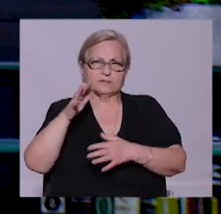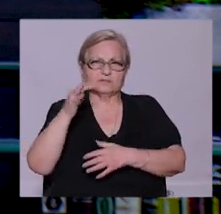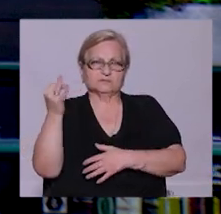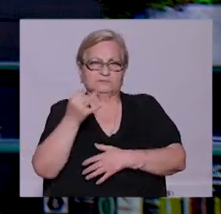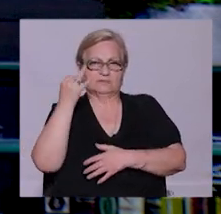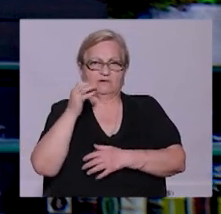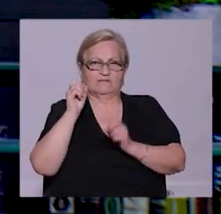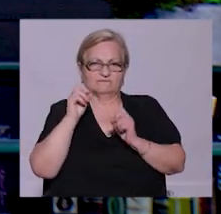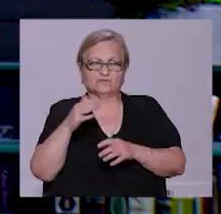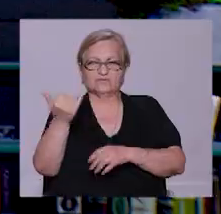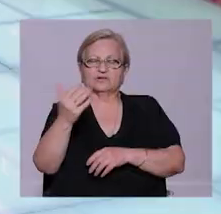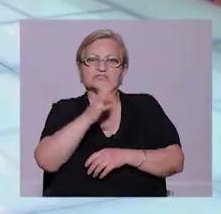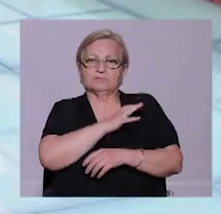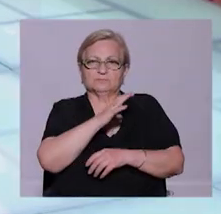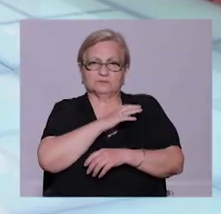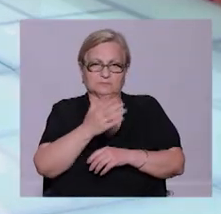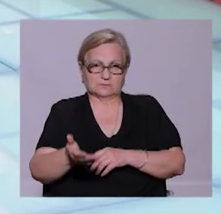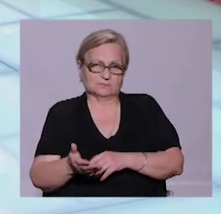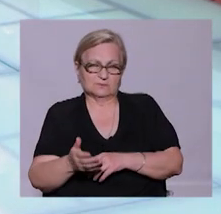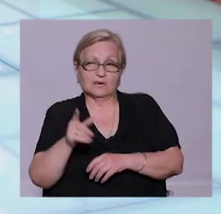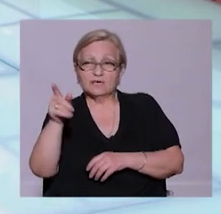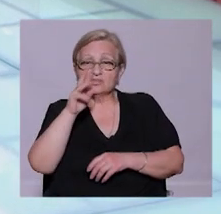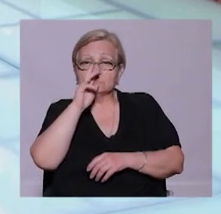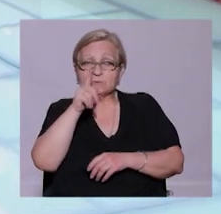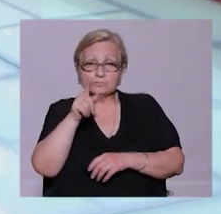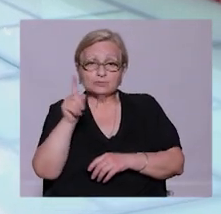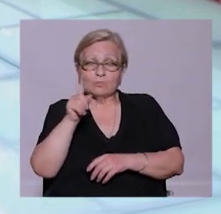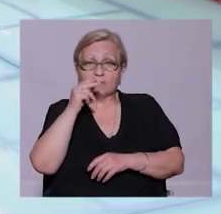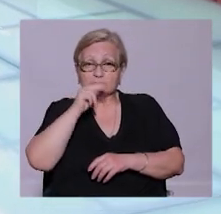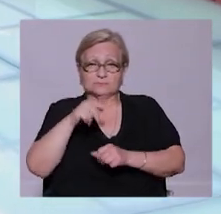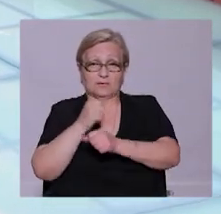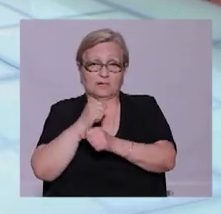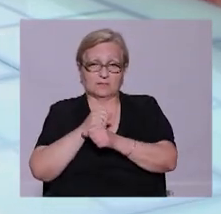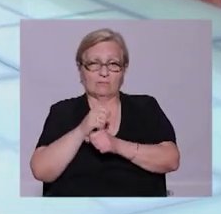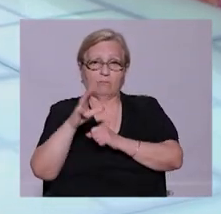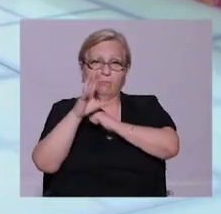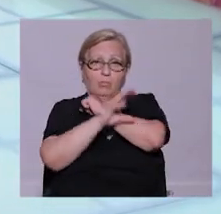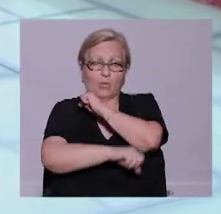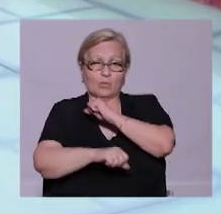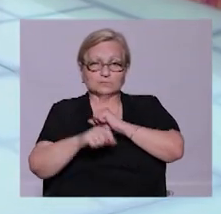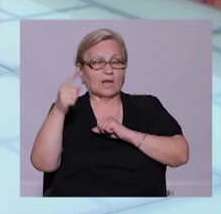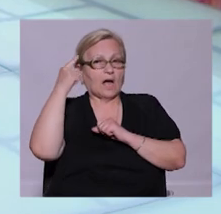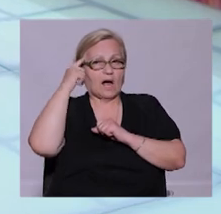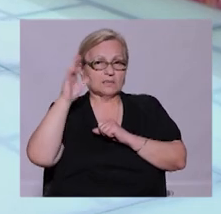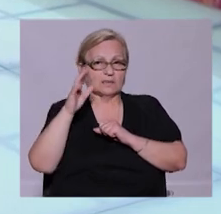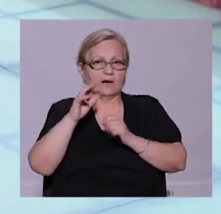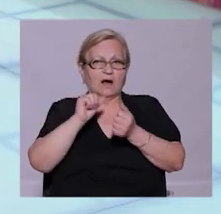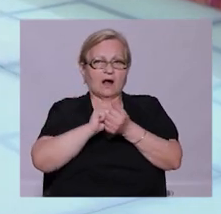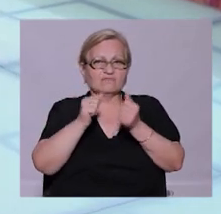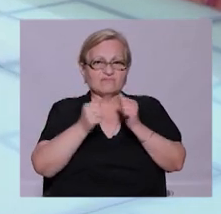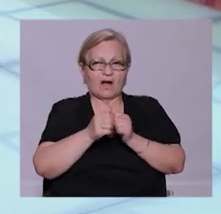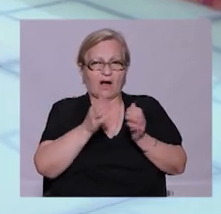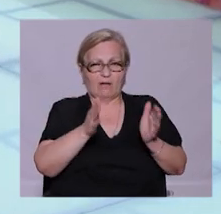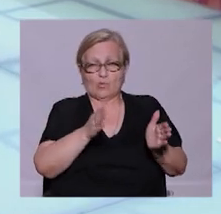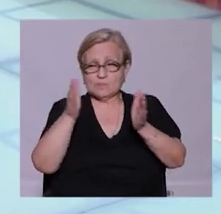მნიშვნელოვანია, ვიდრე მისი სიმდიდრე. ხოლო შეცდომა, რომელიც მეფემ დაუშვა, იყო ის, რომ დაუფიქრებლად მოისროლა ქვა